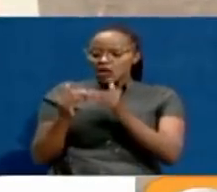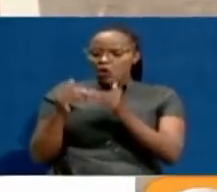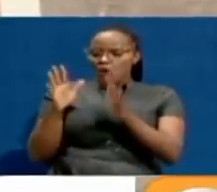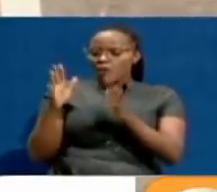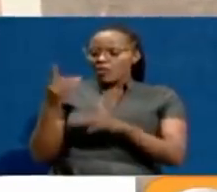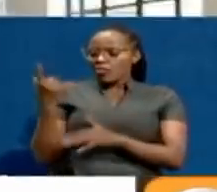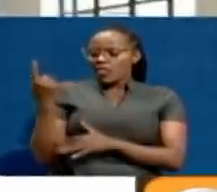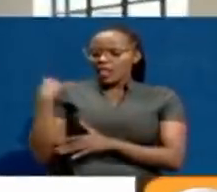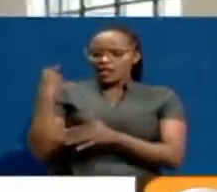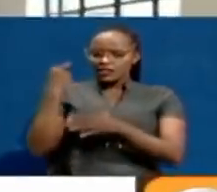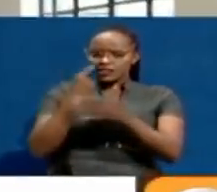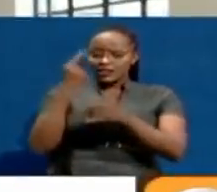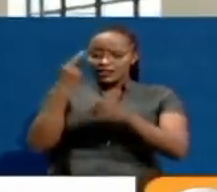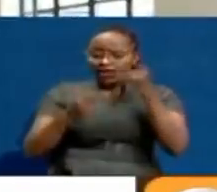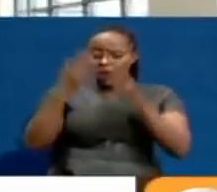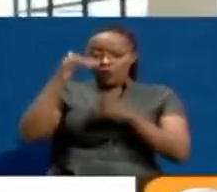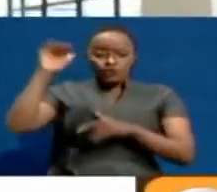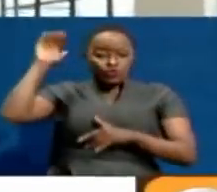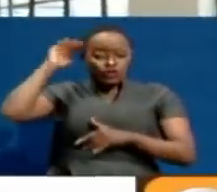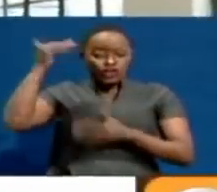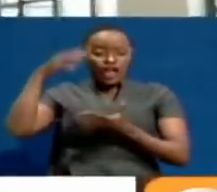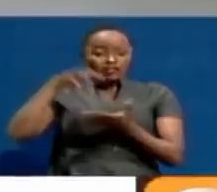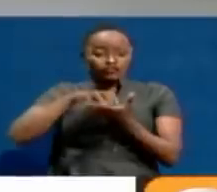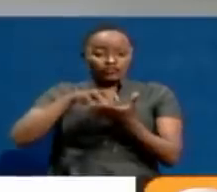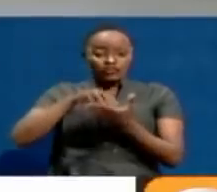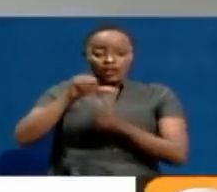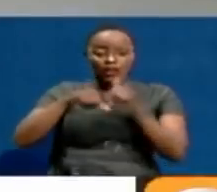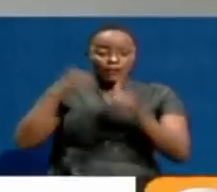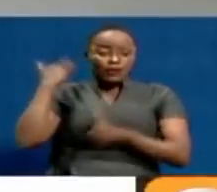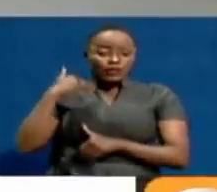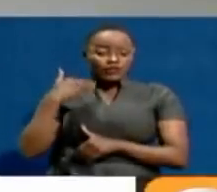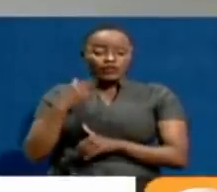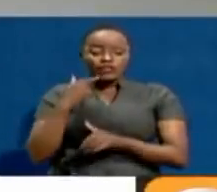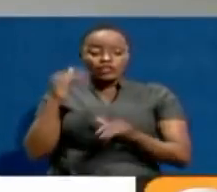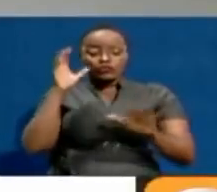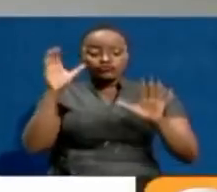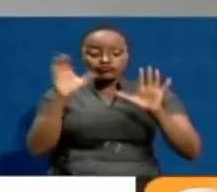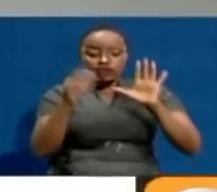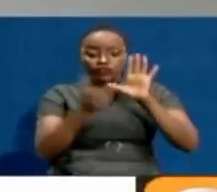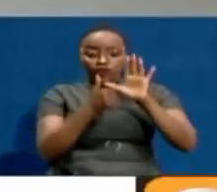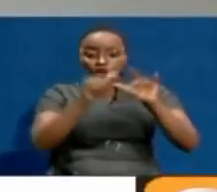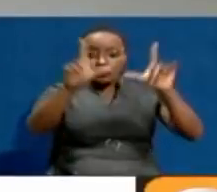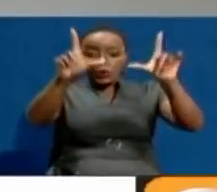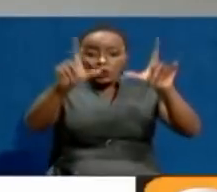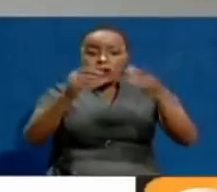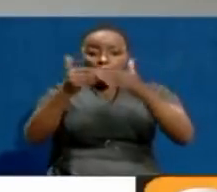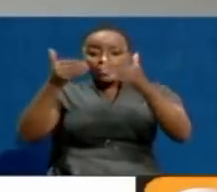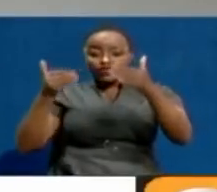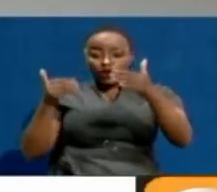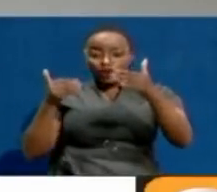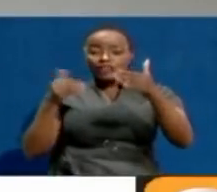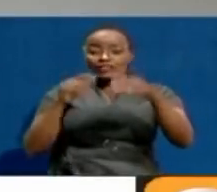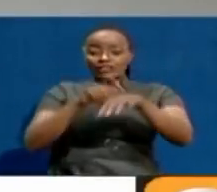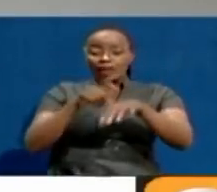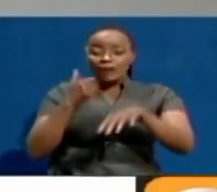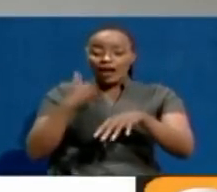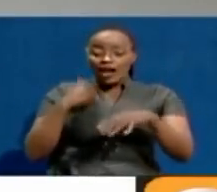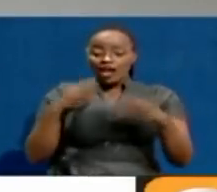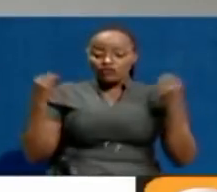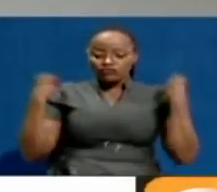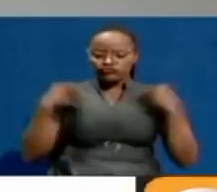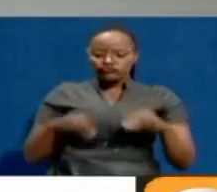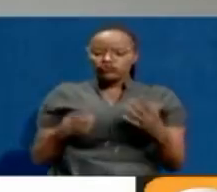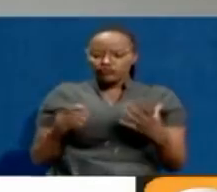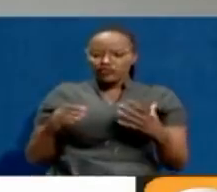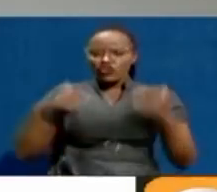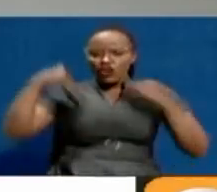mwaka uliopita kwa minajili ya kusikiza kesi za ugaidi. Wakiashiria picha hii ambayo alipigwa hapo awali akiwa na magwanda ya